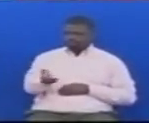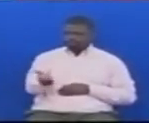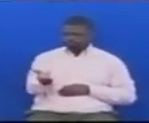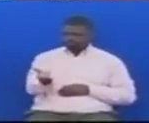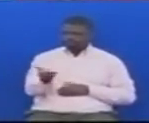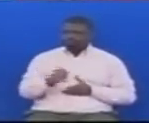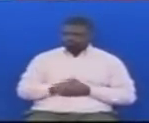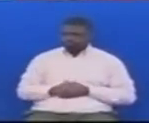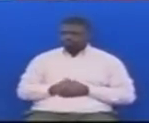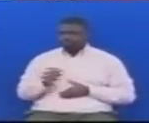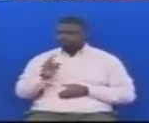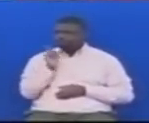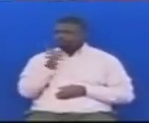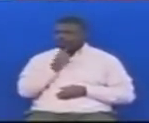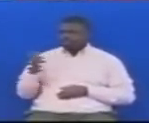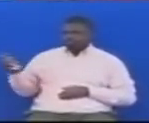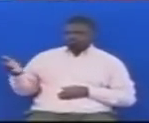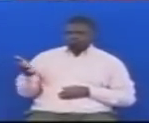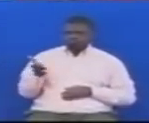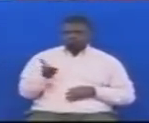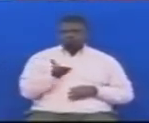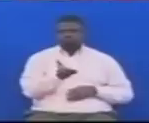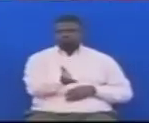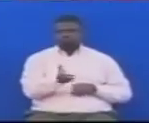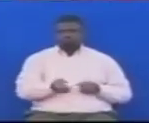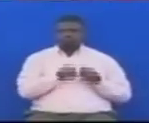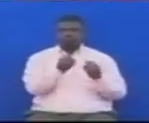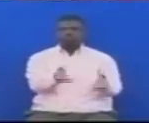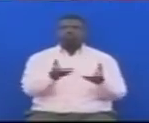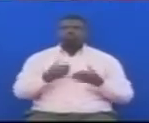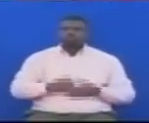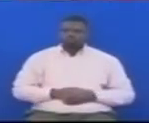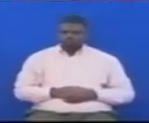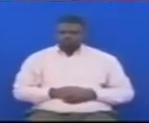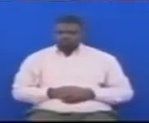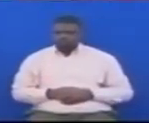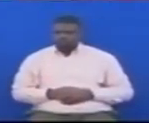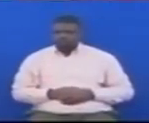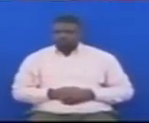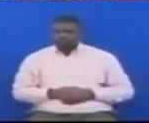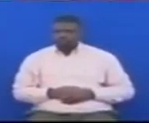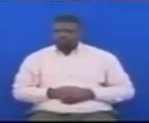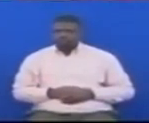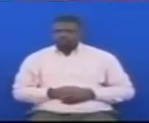Mheshimiwa naibu waziri wa elimu, sayansi na teknolojia, majibu.